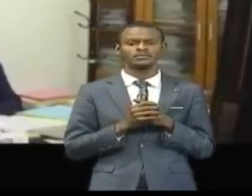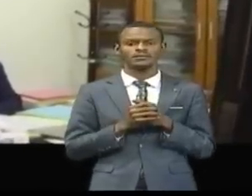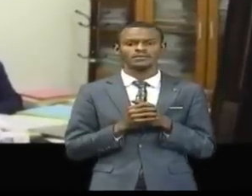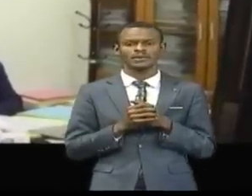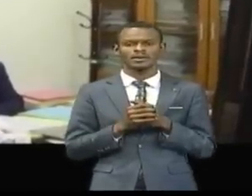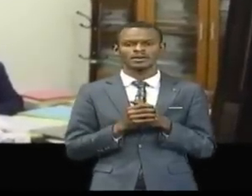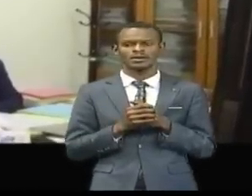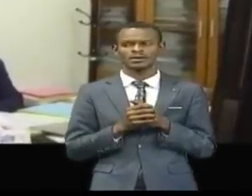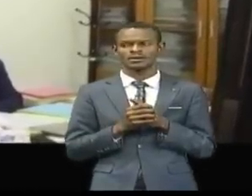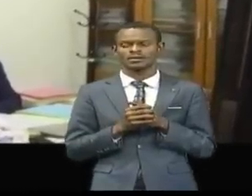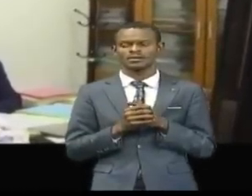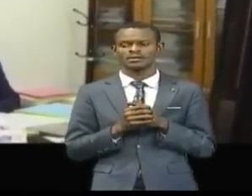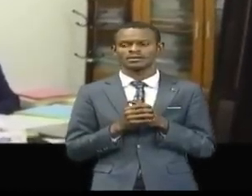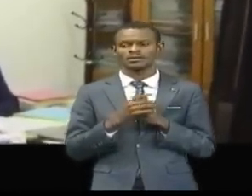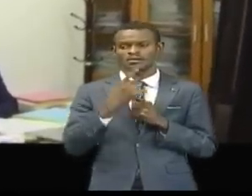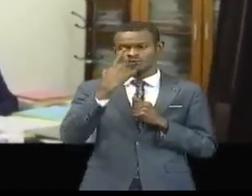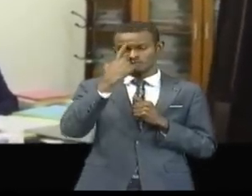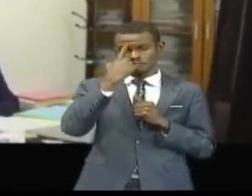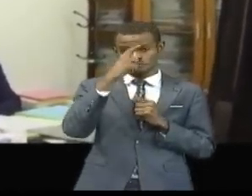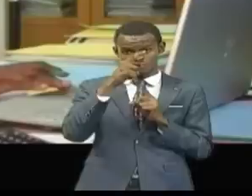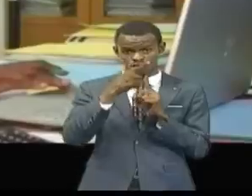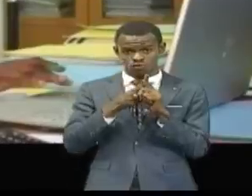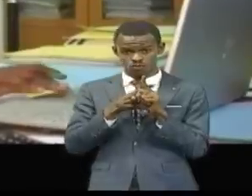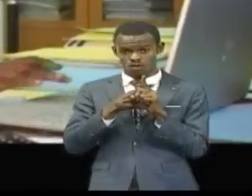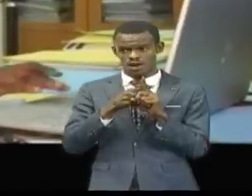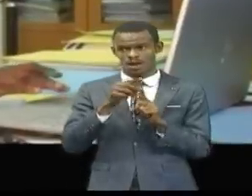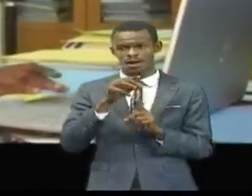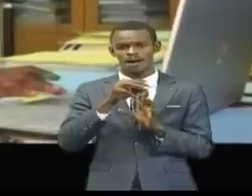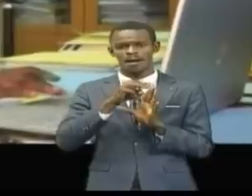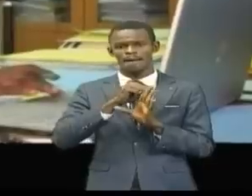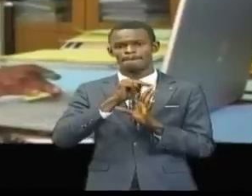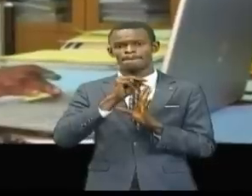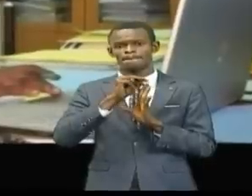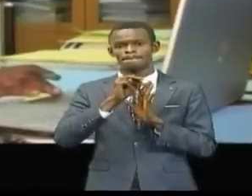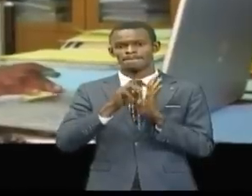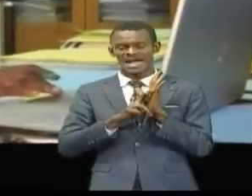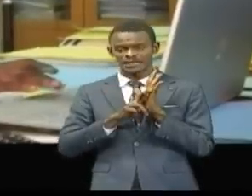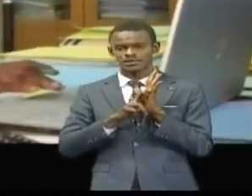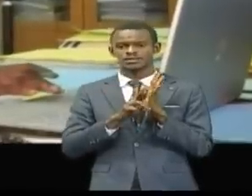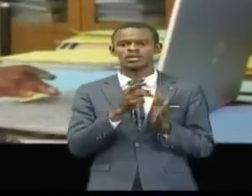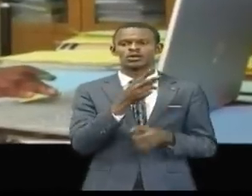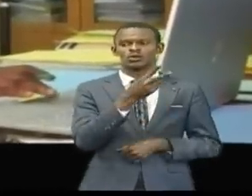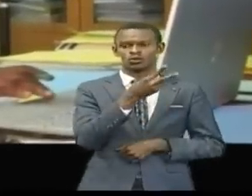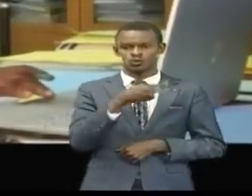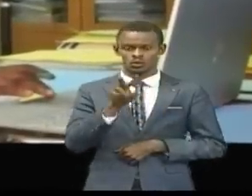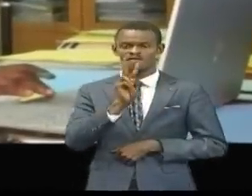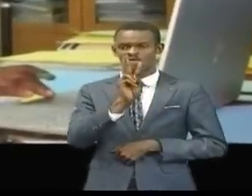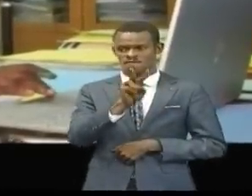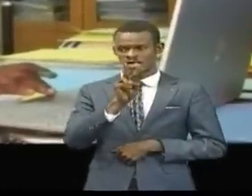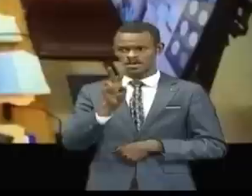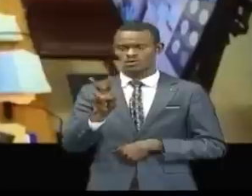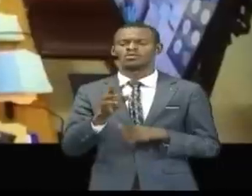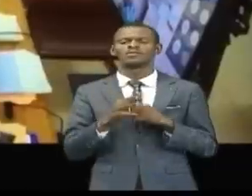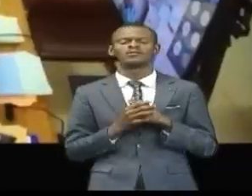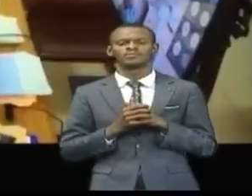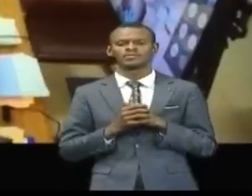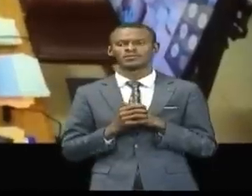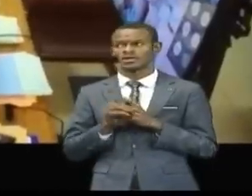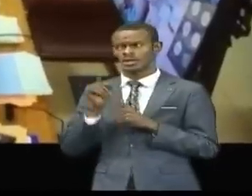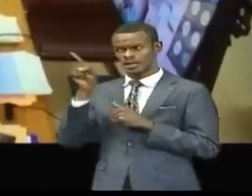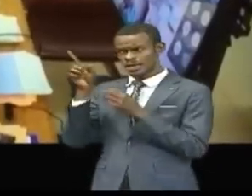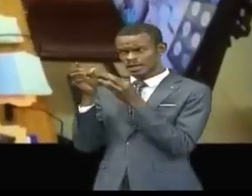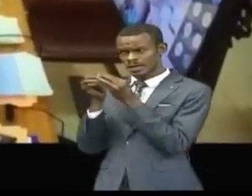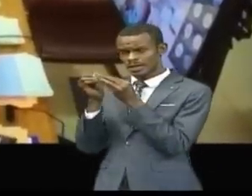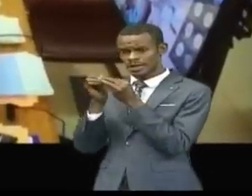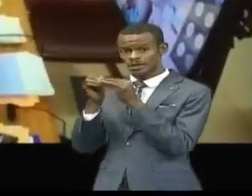en mars 2022. Dans l'ensemble, la RDC a été félicitée pour